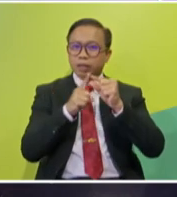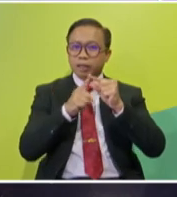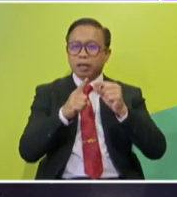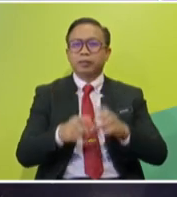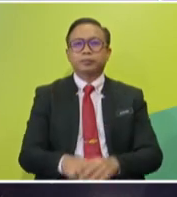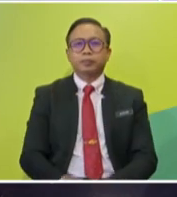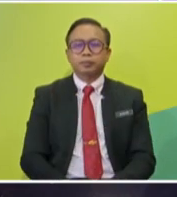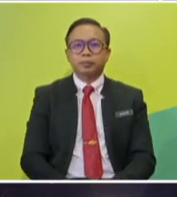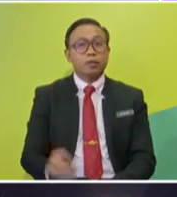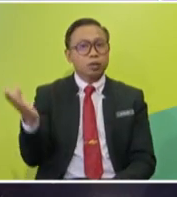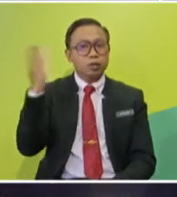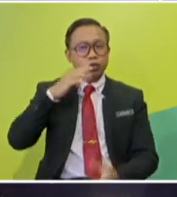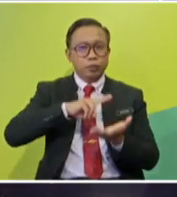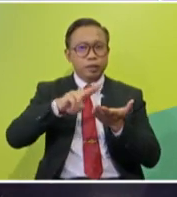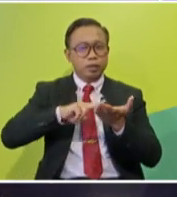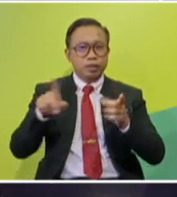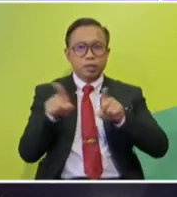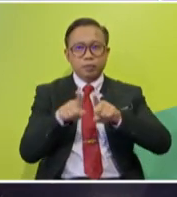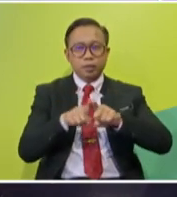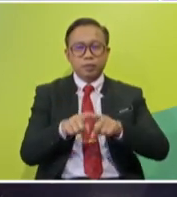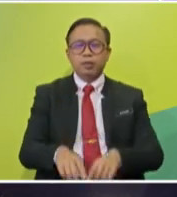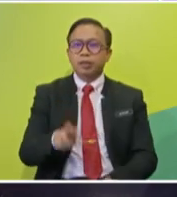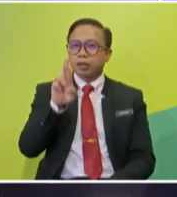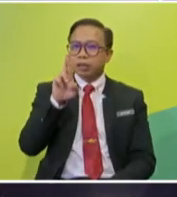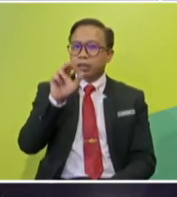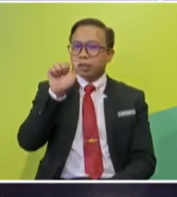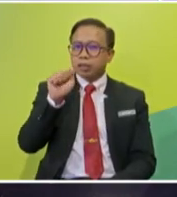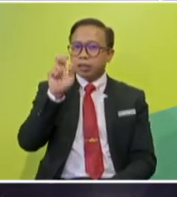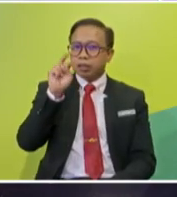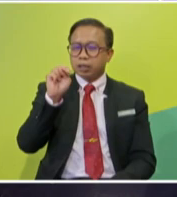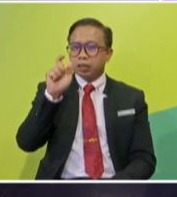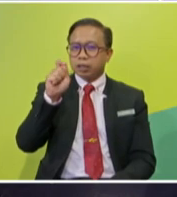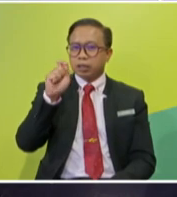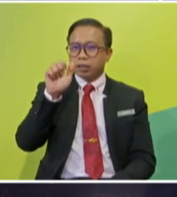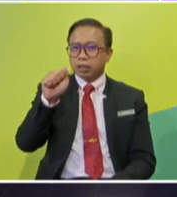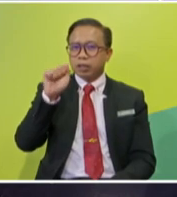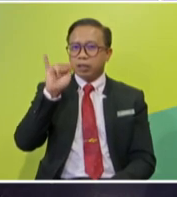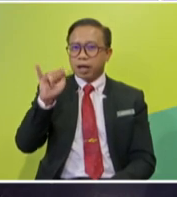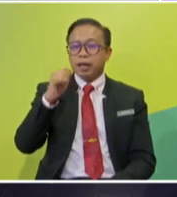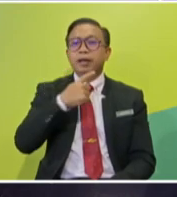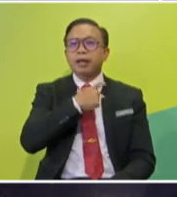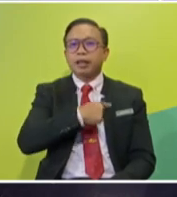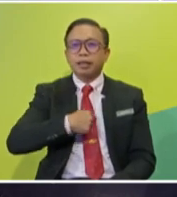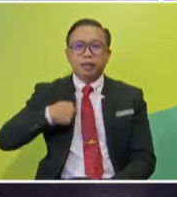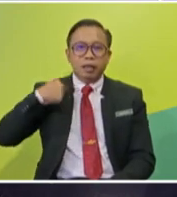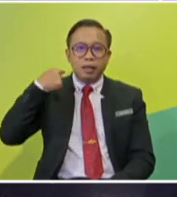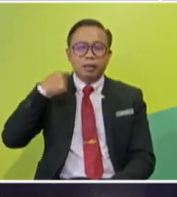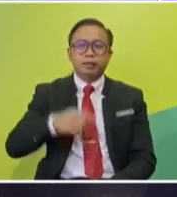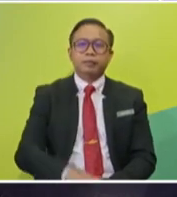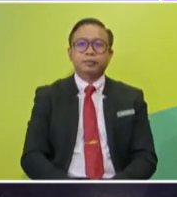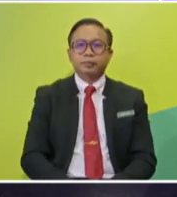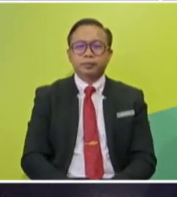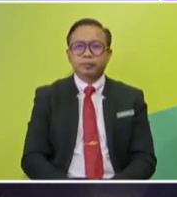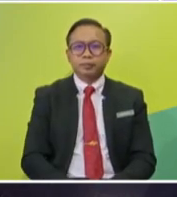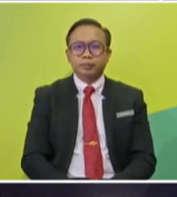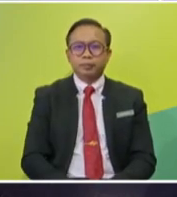Oke jangan kita baca sama-sama rantai rantai rantai rantai oke yang